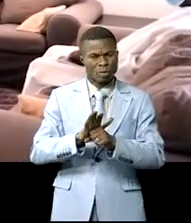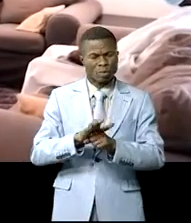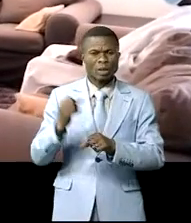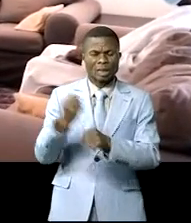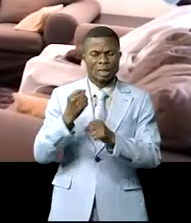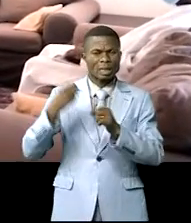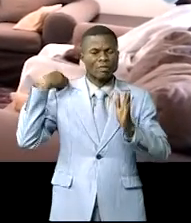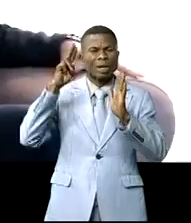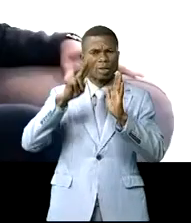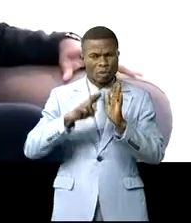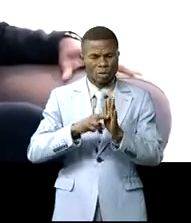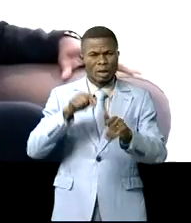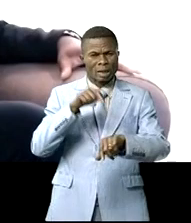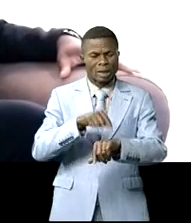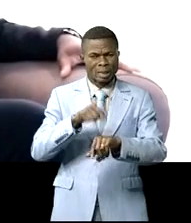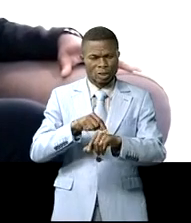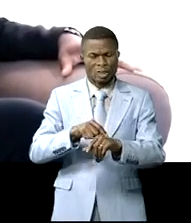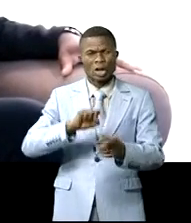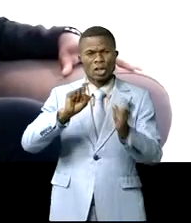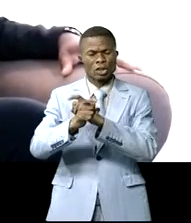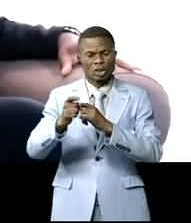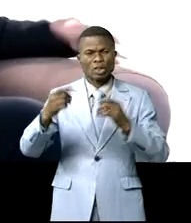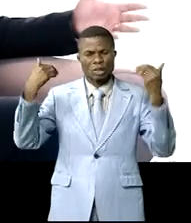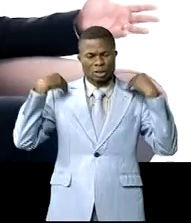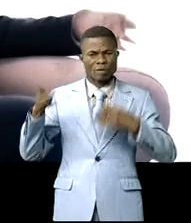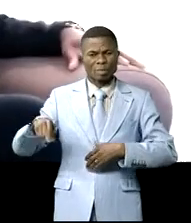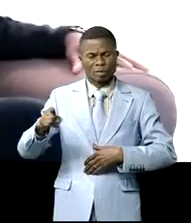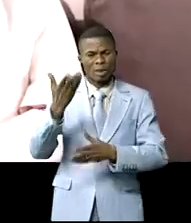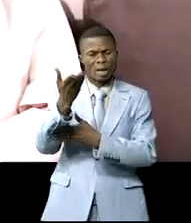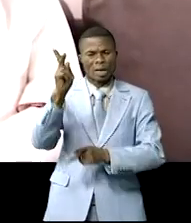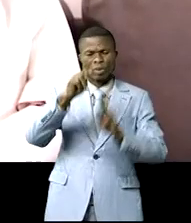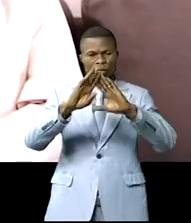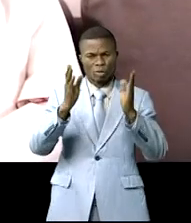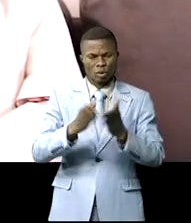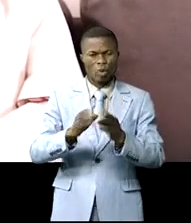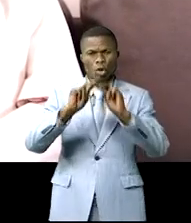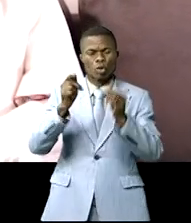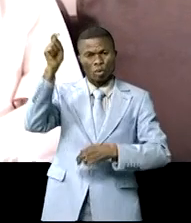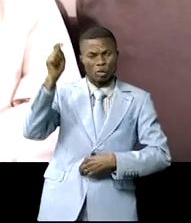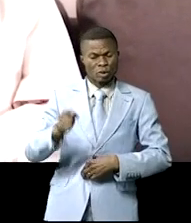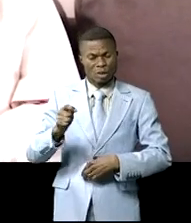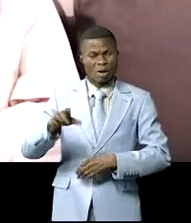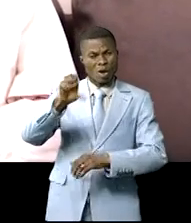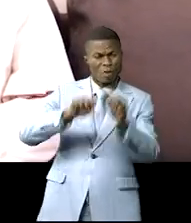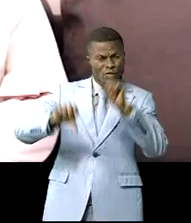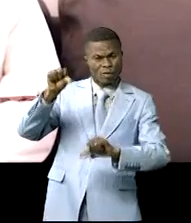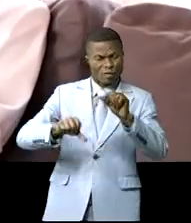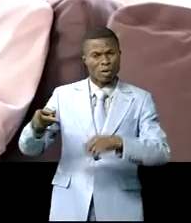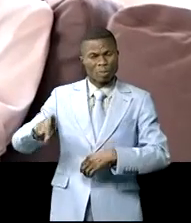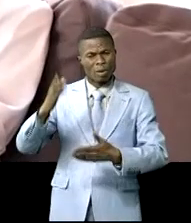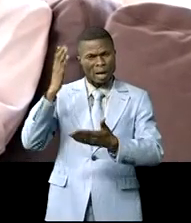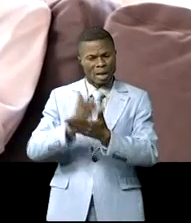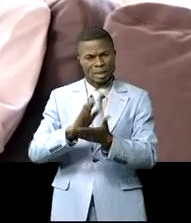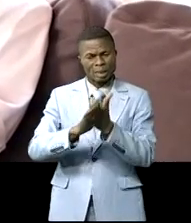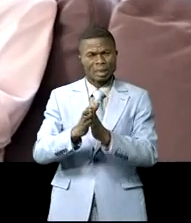du gouvernement pendant cette période de l'état de siège. Il a à l'occasion appelé la population et les groupes armés encore actifs dans la province à